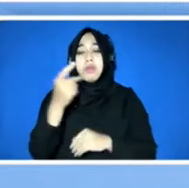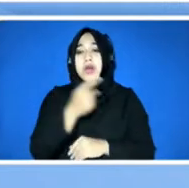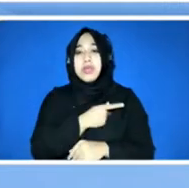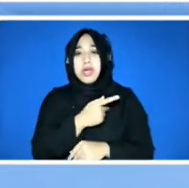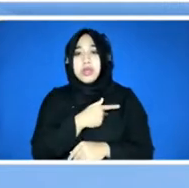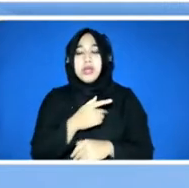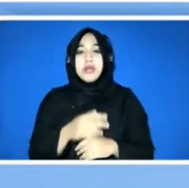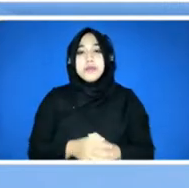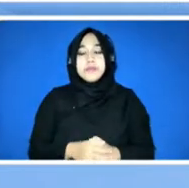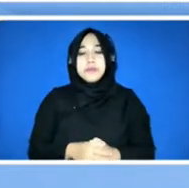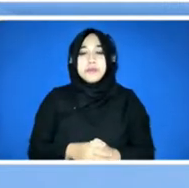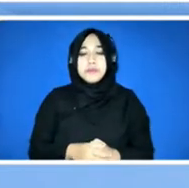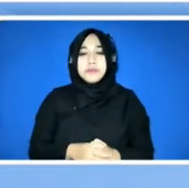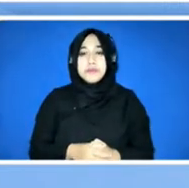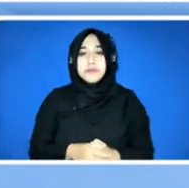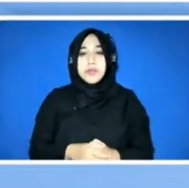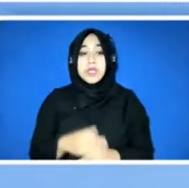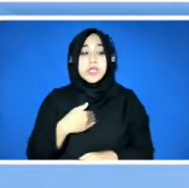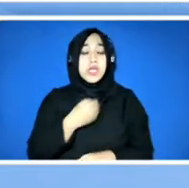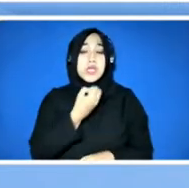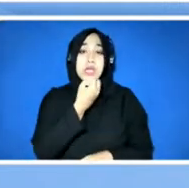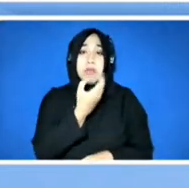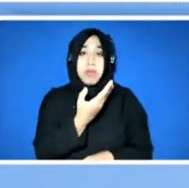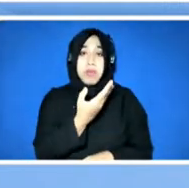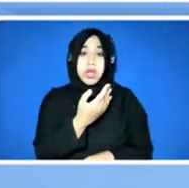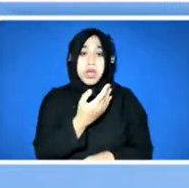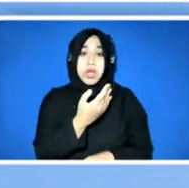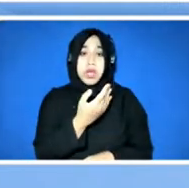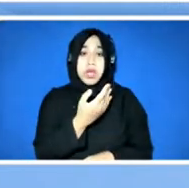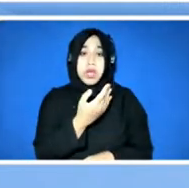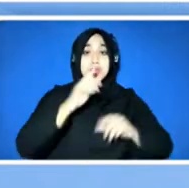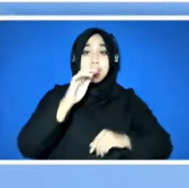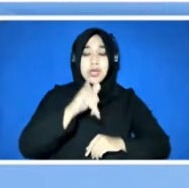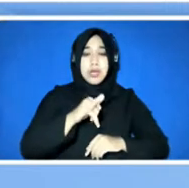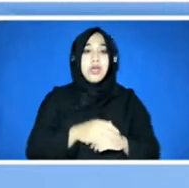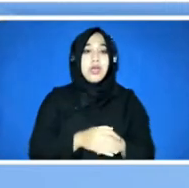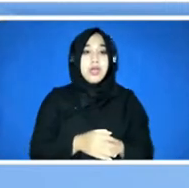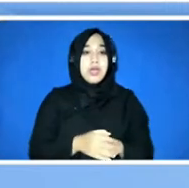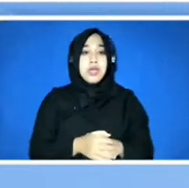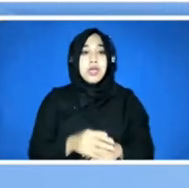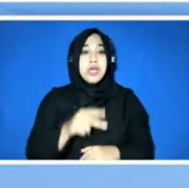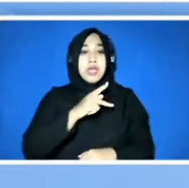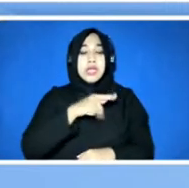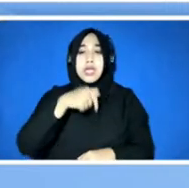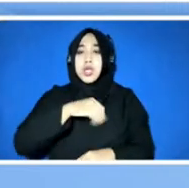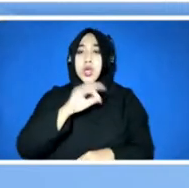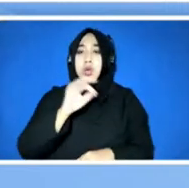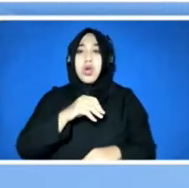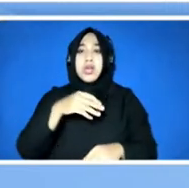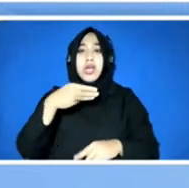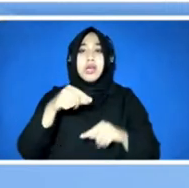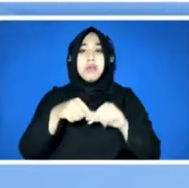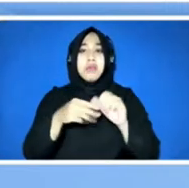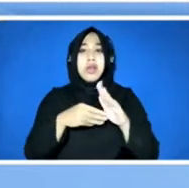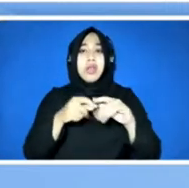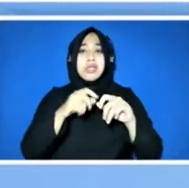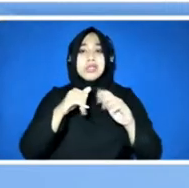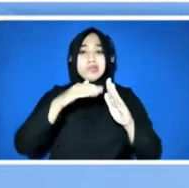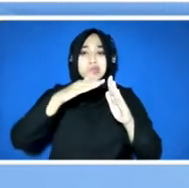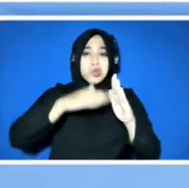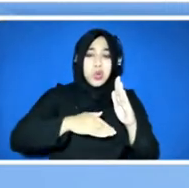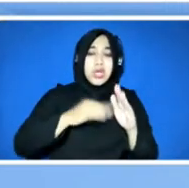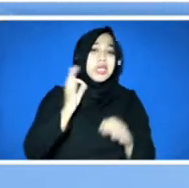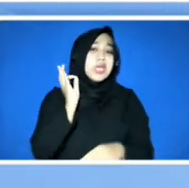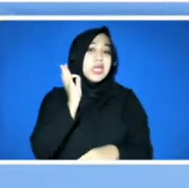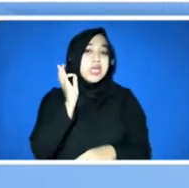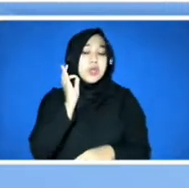gini. Saya ingin sampaikan, kita berdiskusi ya, bahwa kita ini bukan mengeliminir risiko. Kita meminimalisi